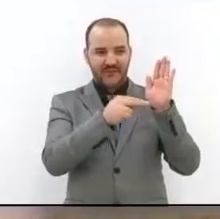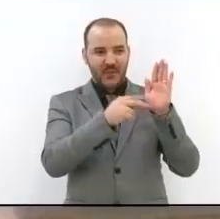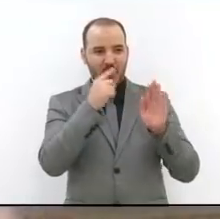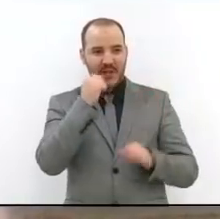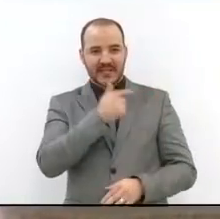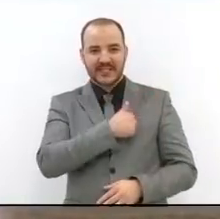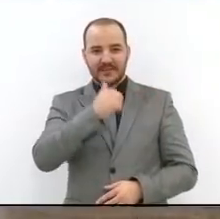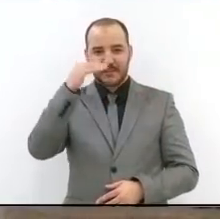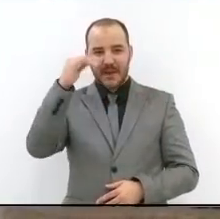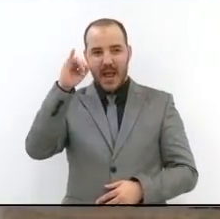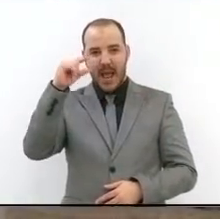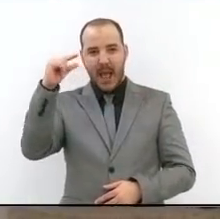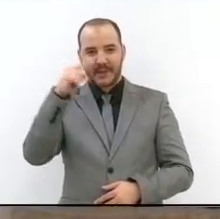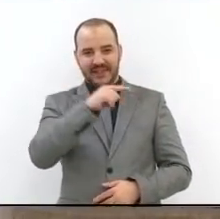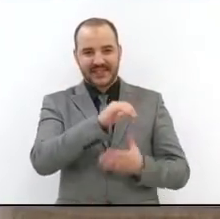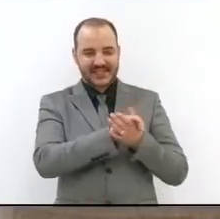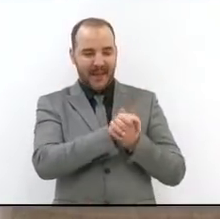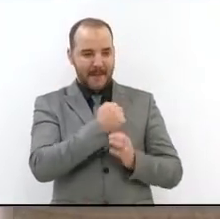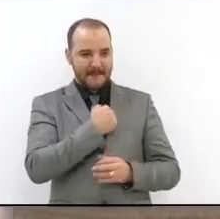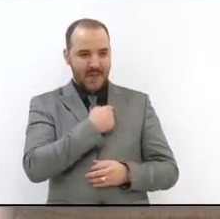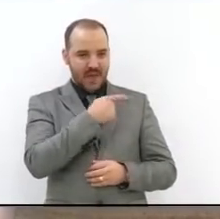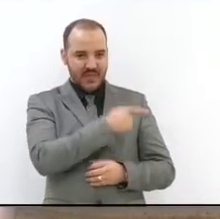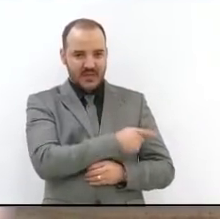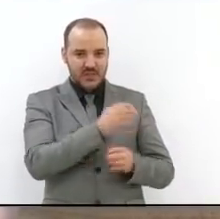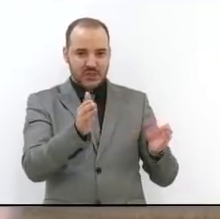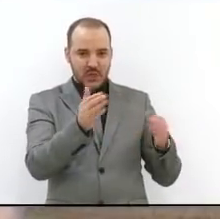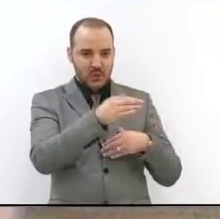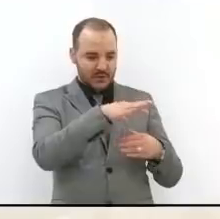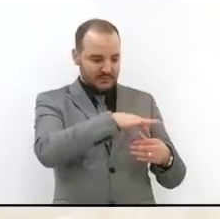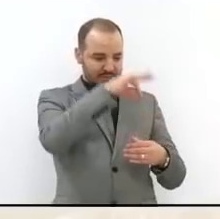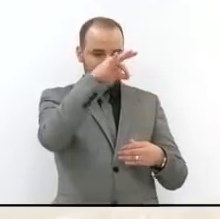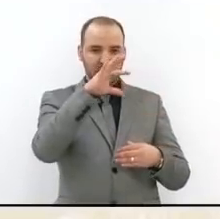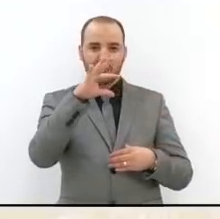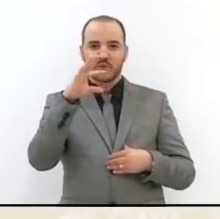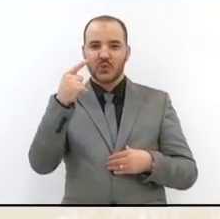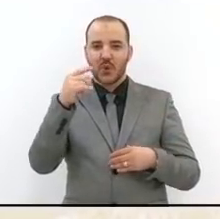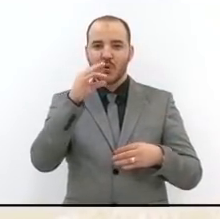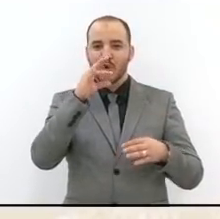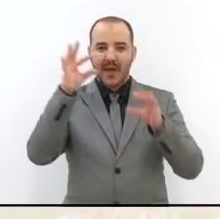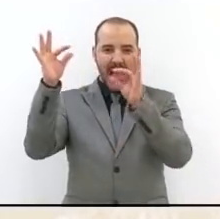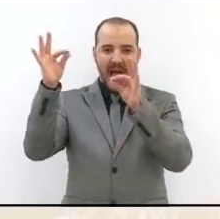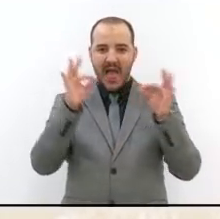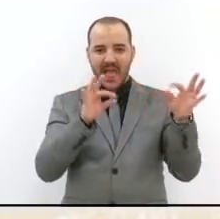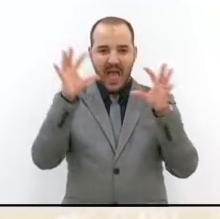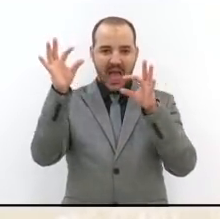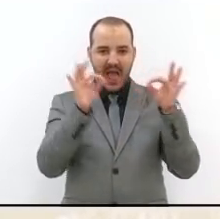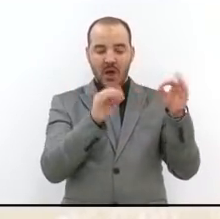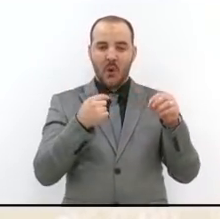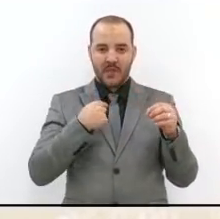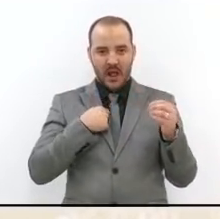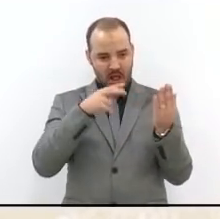سيخرج لنا من هذا الصندوق بعض الآيات التي سنحاول